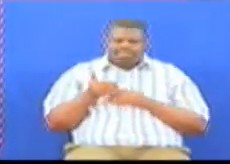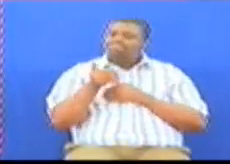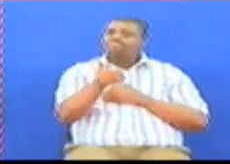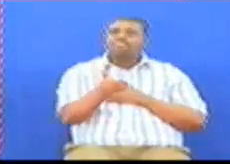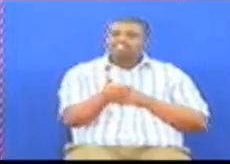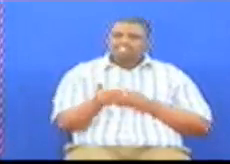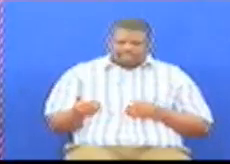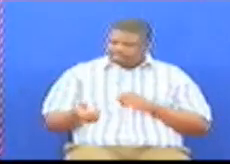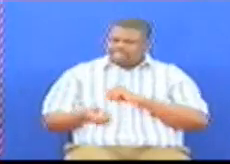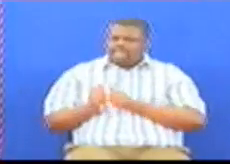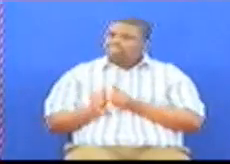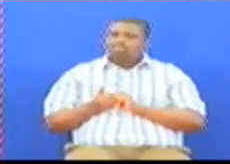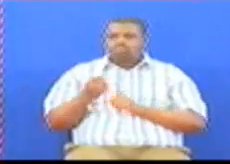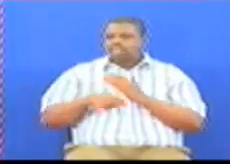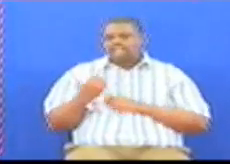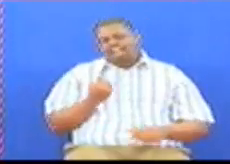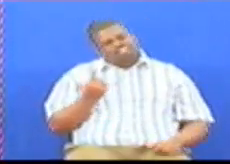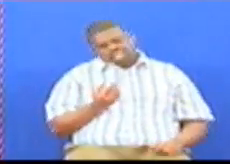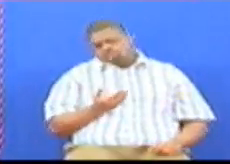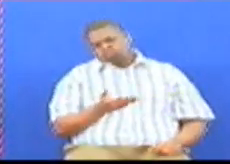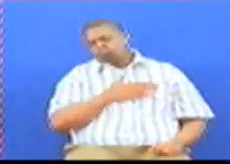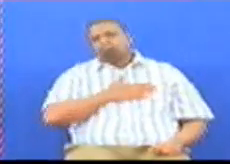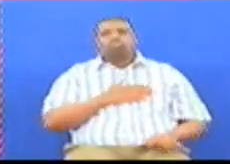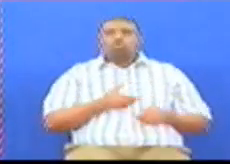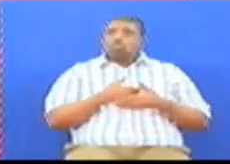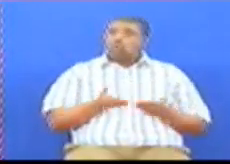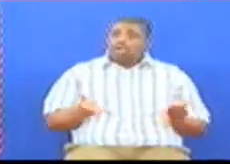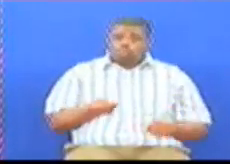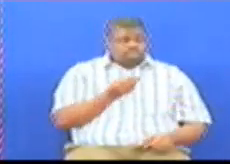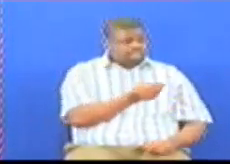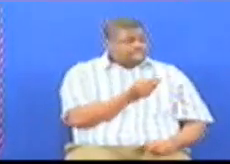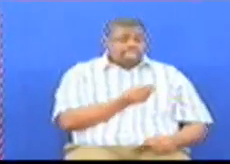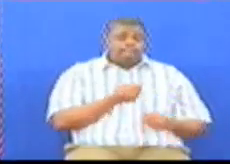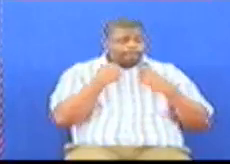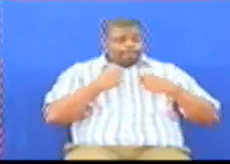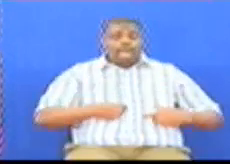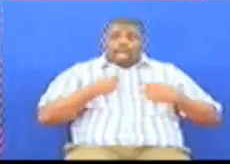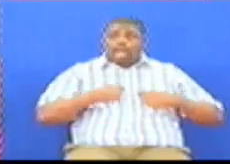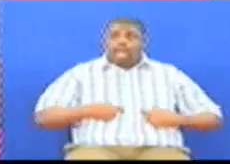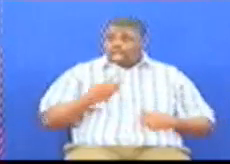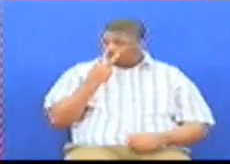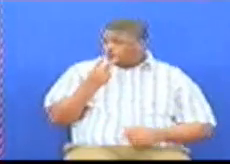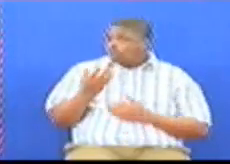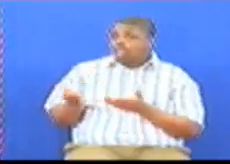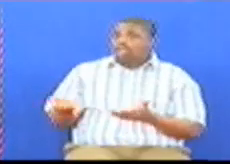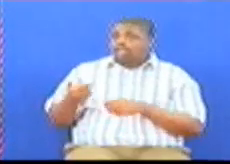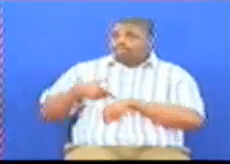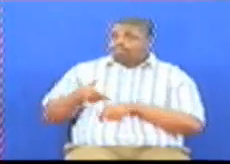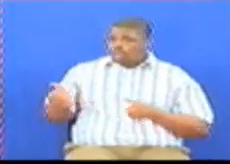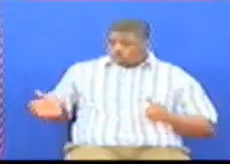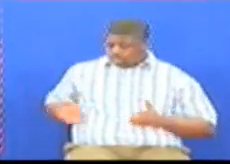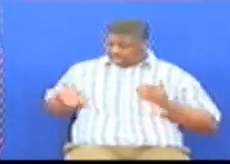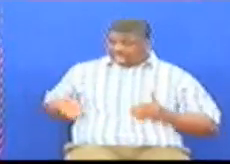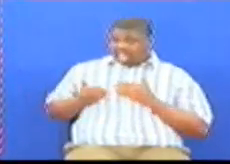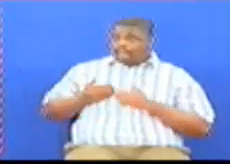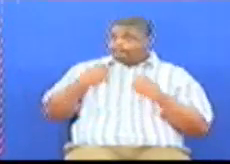itakuja kutuletea tatizo katika taifa letu. Waliomshtaki mea hawaonekani. Muda wa kujitetea hata mea kwa mujibu